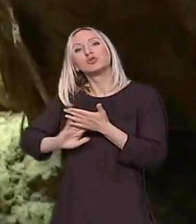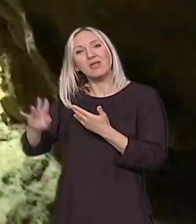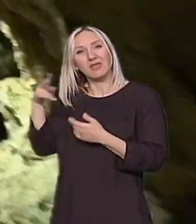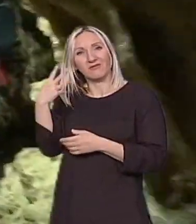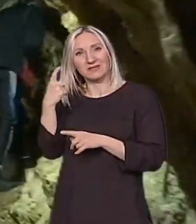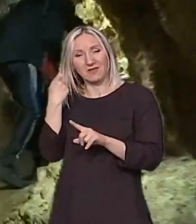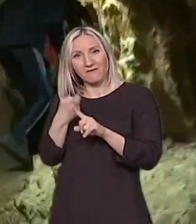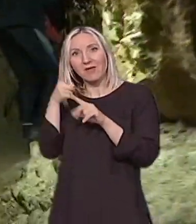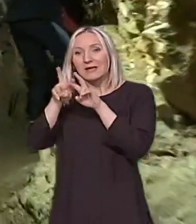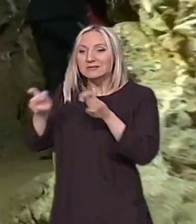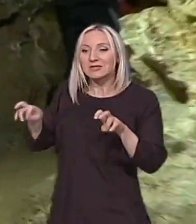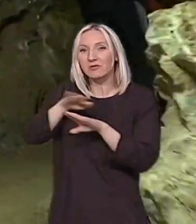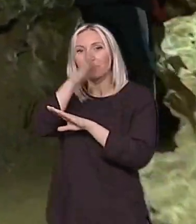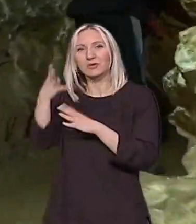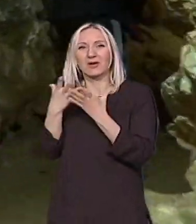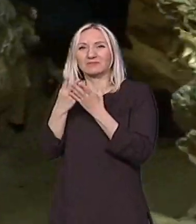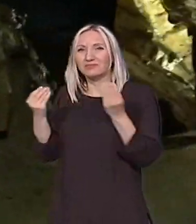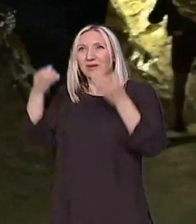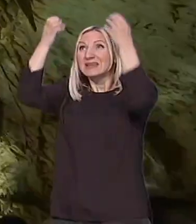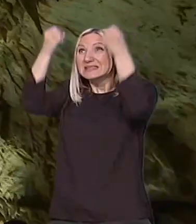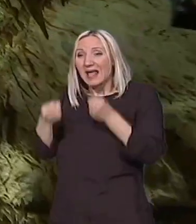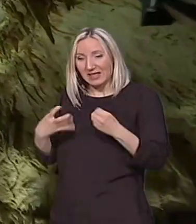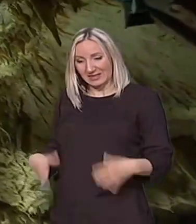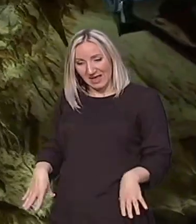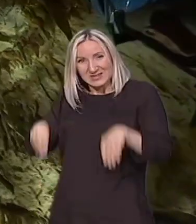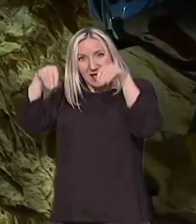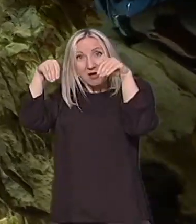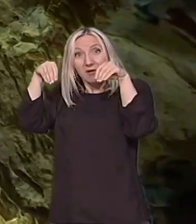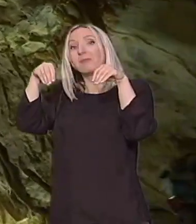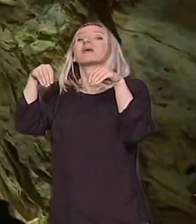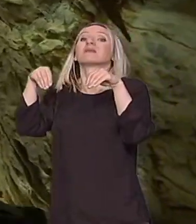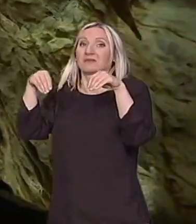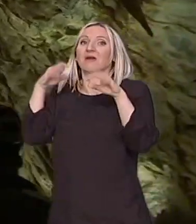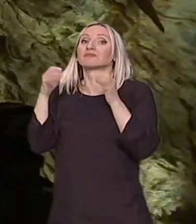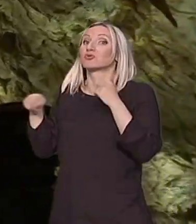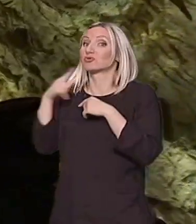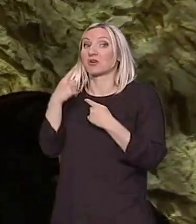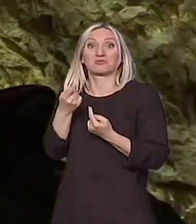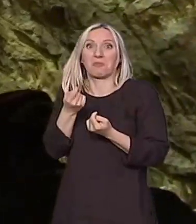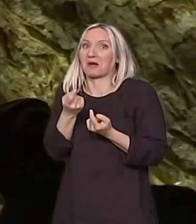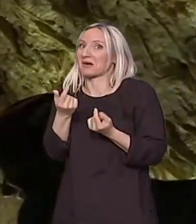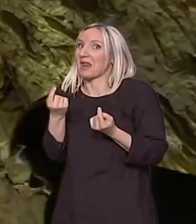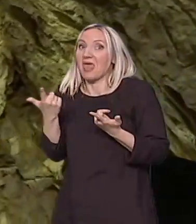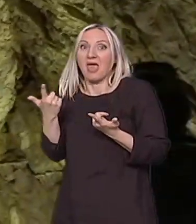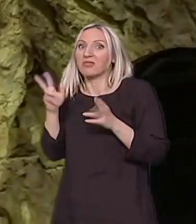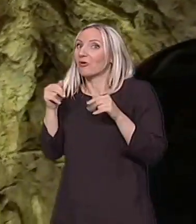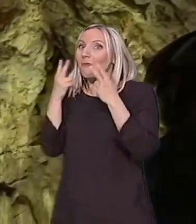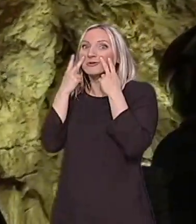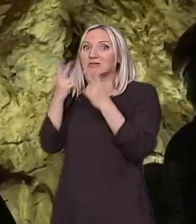pećinu. Obilje stalaktita i stalagmita na koje nailazimo, po rečima stručnjaka, retka je slika u kraškim